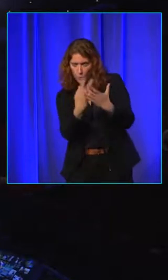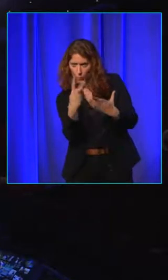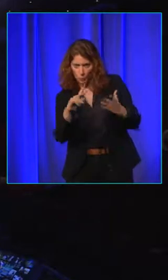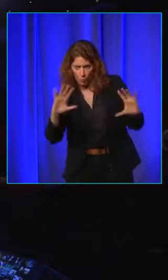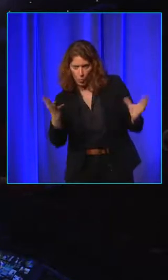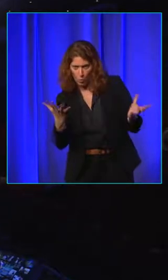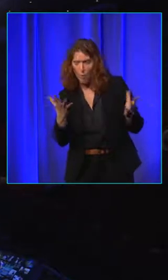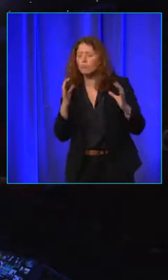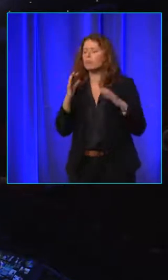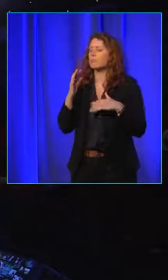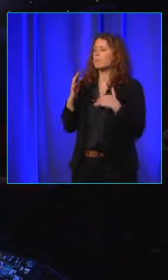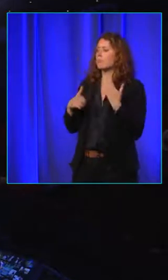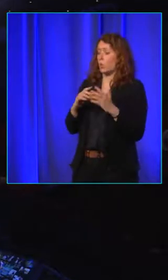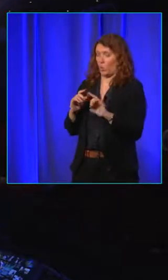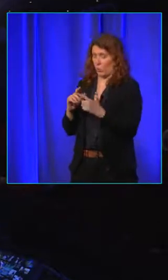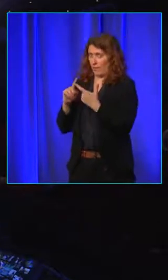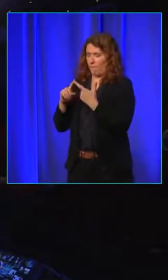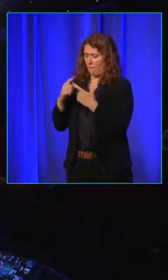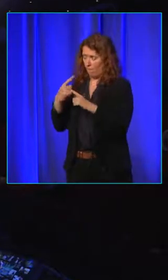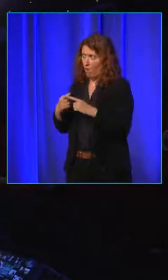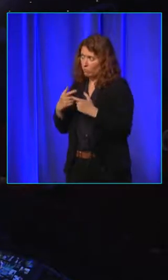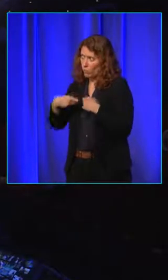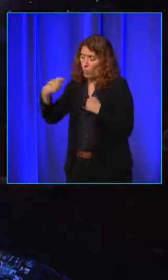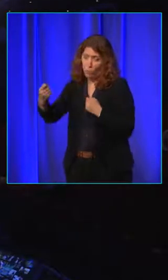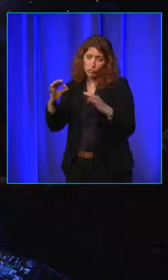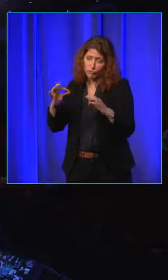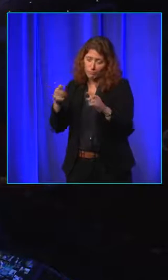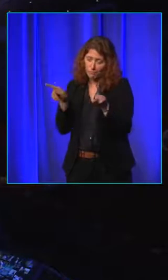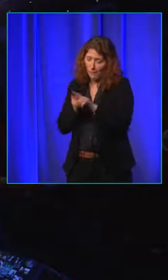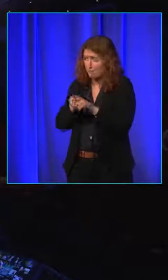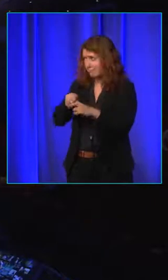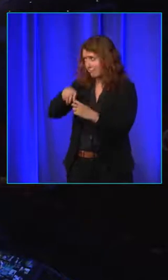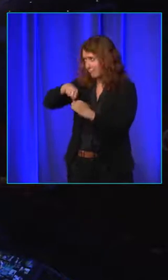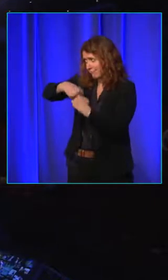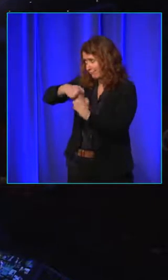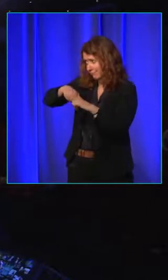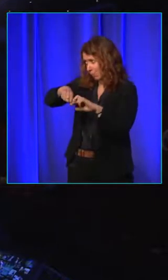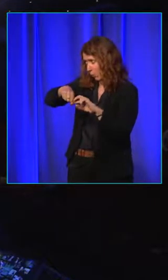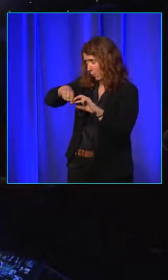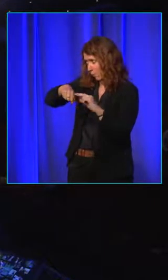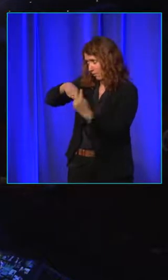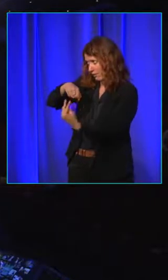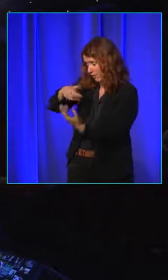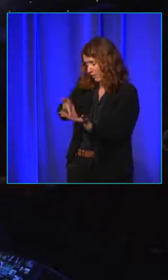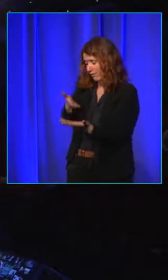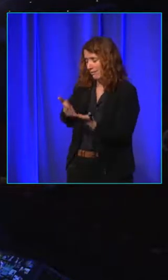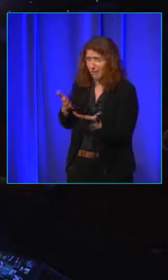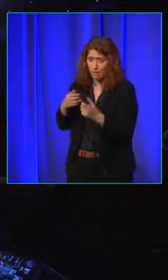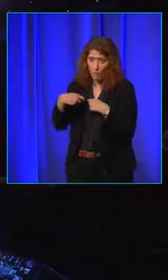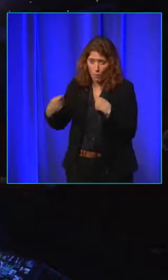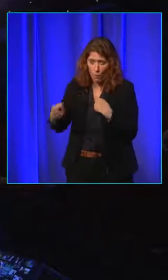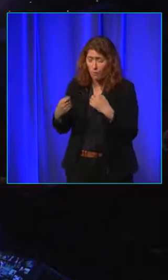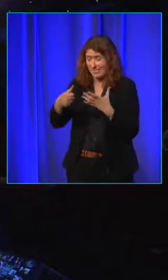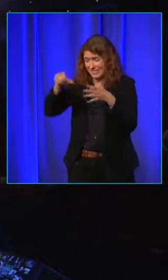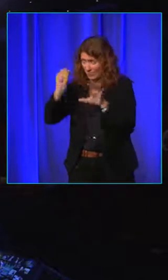long. J'ai fait aussi les croisés, hein. On a tous droit. Donc j'ai fait les croisés, je suis resté 6 mois, donc beaucoup plus longtemps, mais par